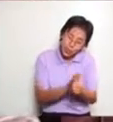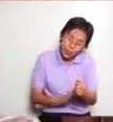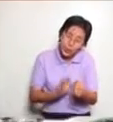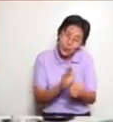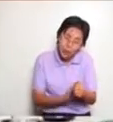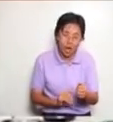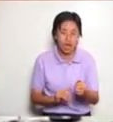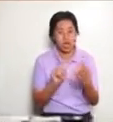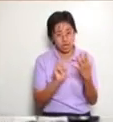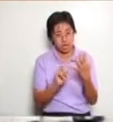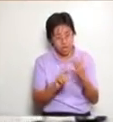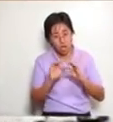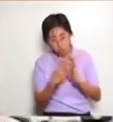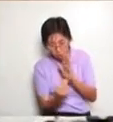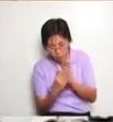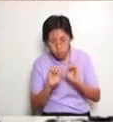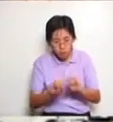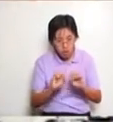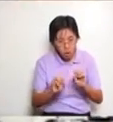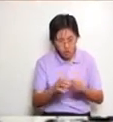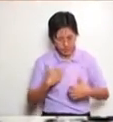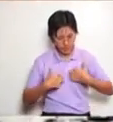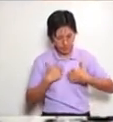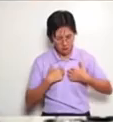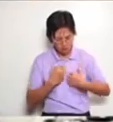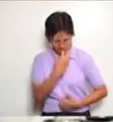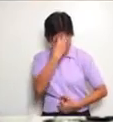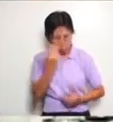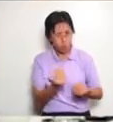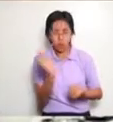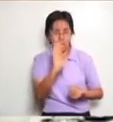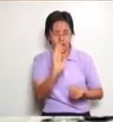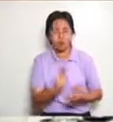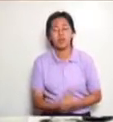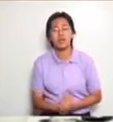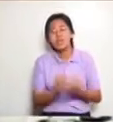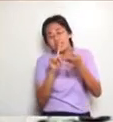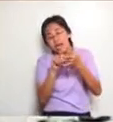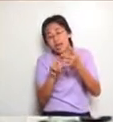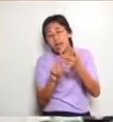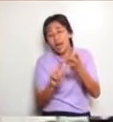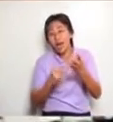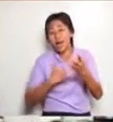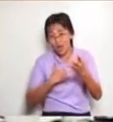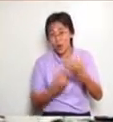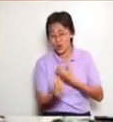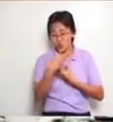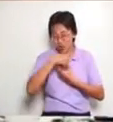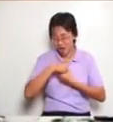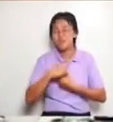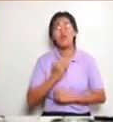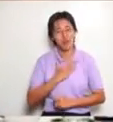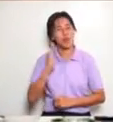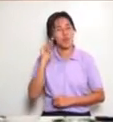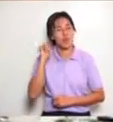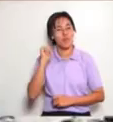สุทายอบรสง-สอนไดเหุผล ยาอารมศเสียวินแตกกับลูก4 ข้อดทั้งครบุเป็พ่าแ่ที่สมบู